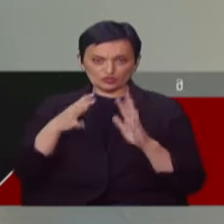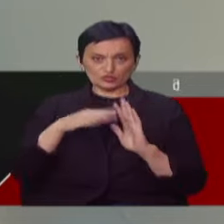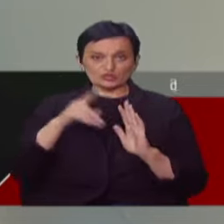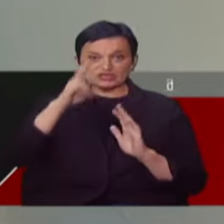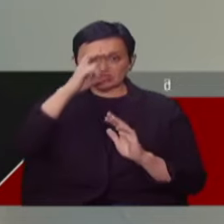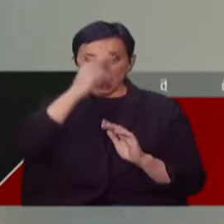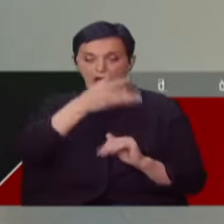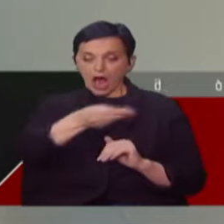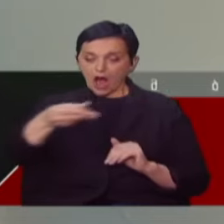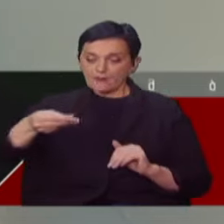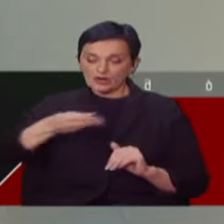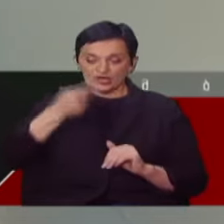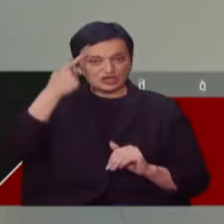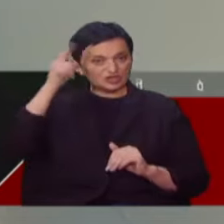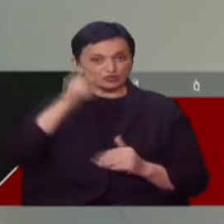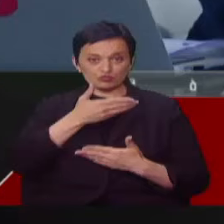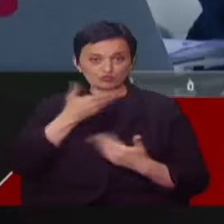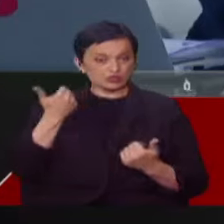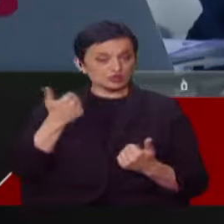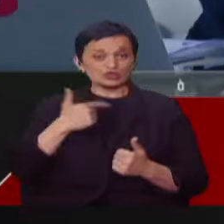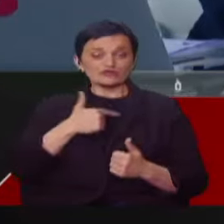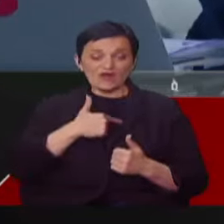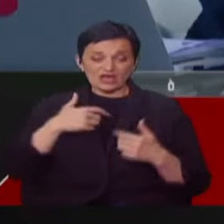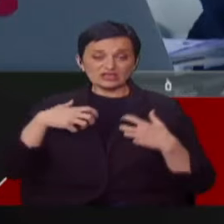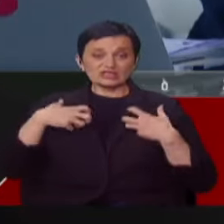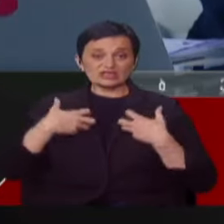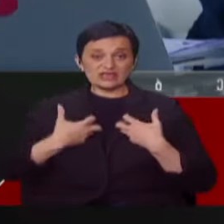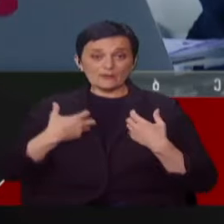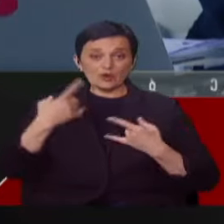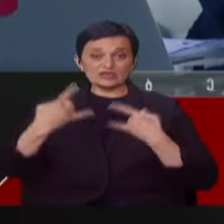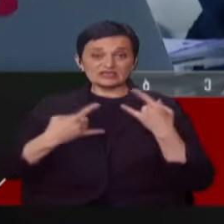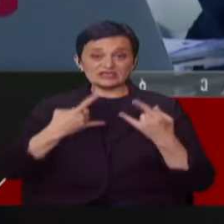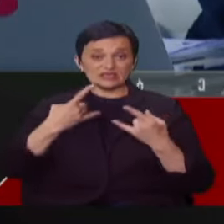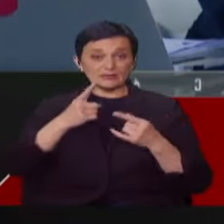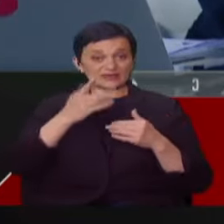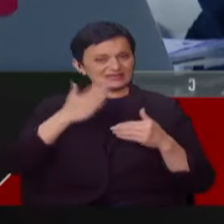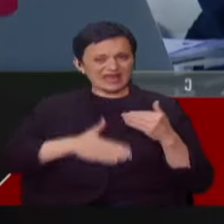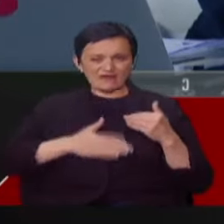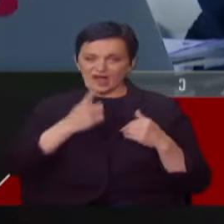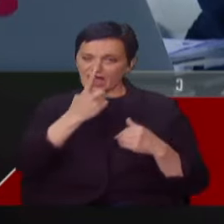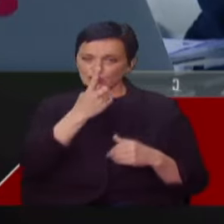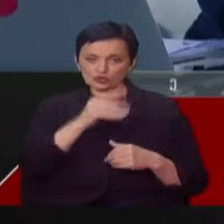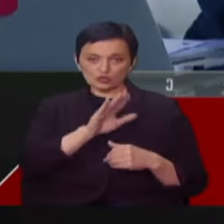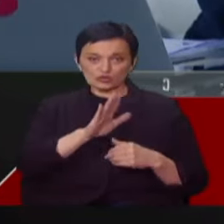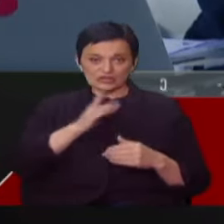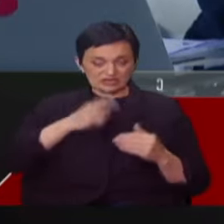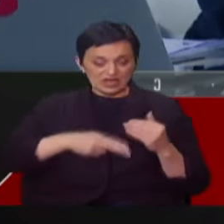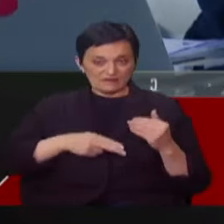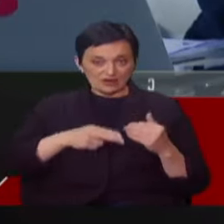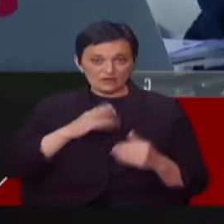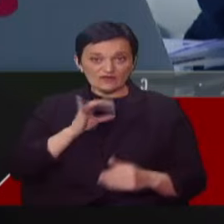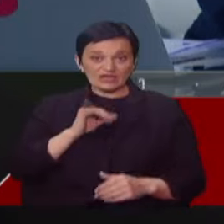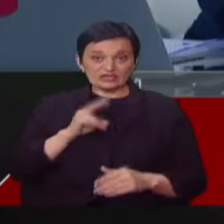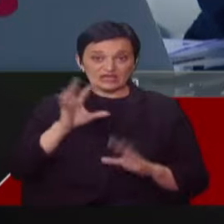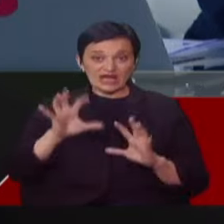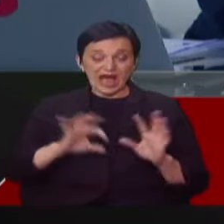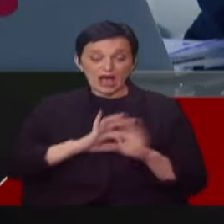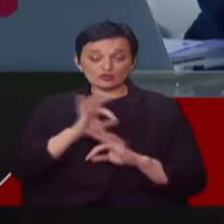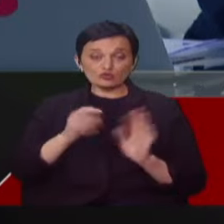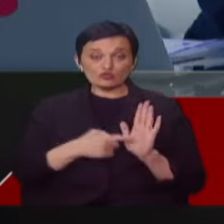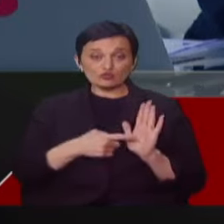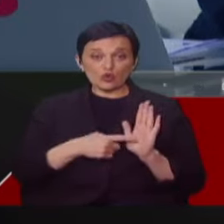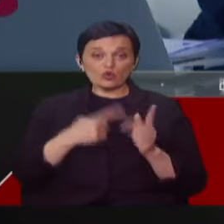სახელმწიფოს თავისი იდეა არ აქვს. ჩვენ საწუხარო, ჩვენი სატელევიზიო და საიფო დავასრულებ, ერთი წუთით დავასრულებ, ვასილ, კანონ პროექტზე